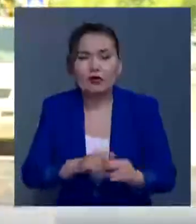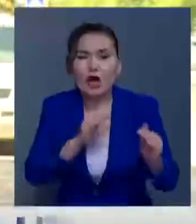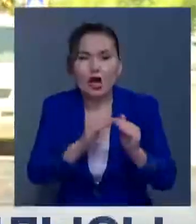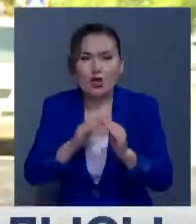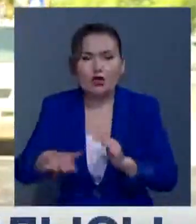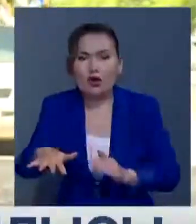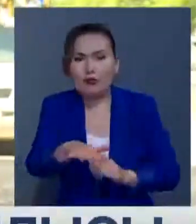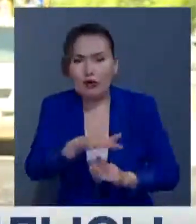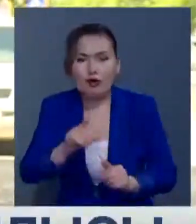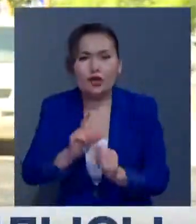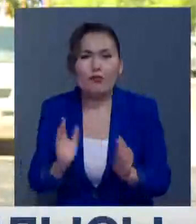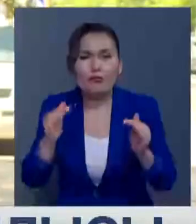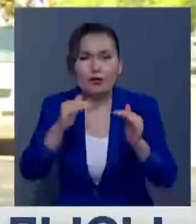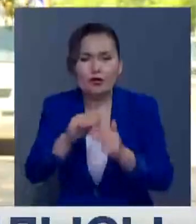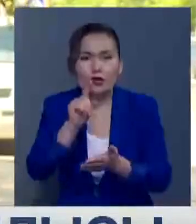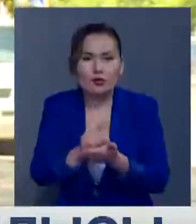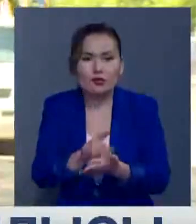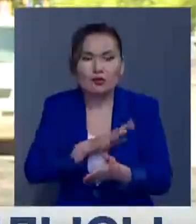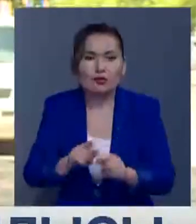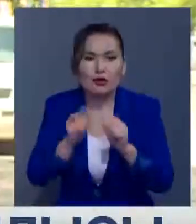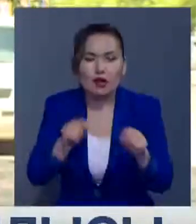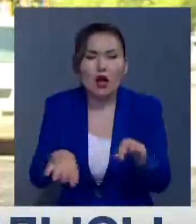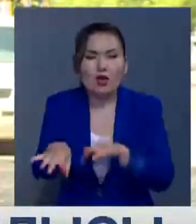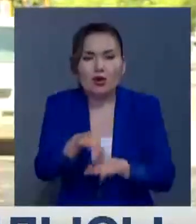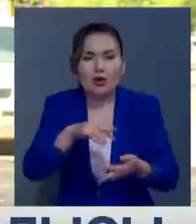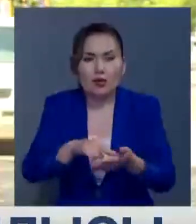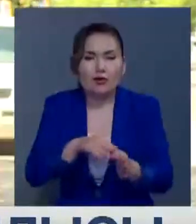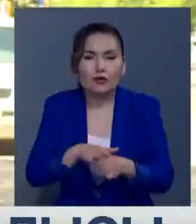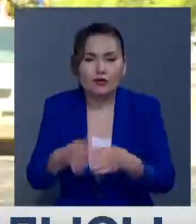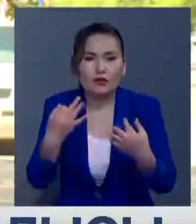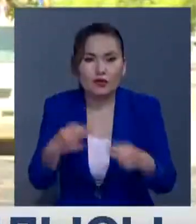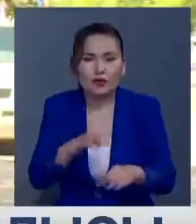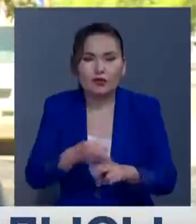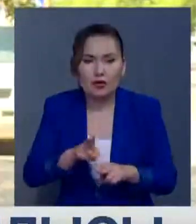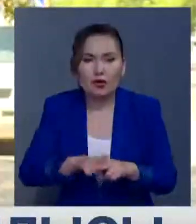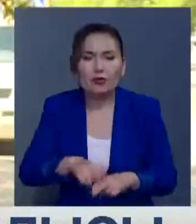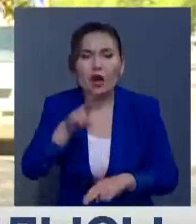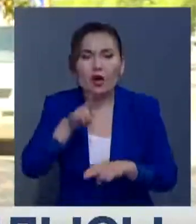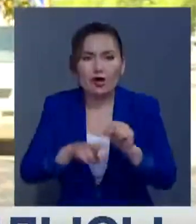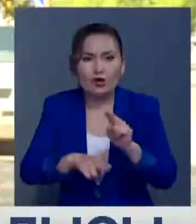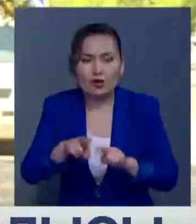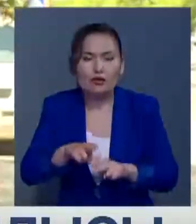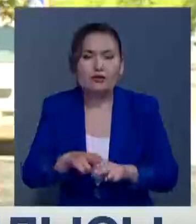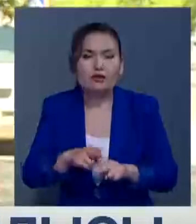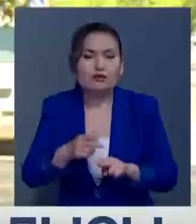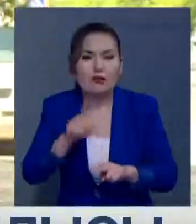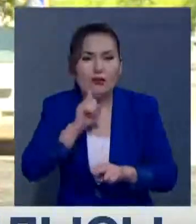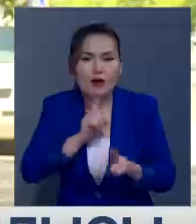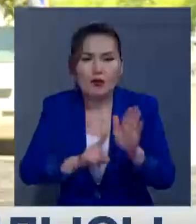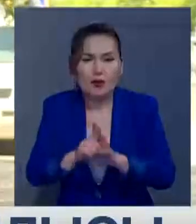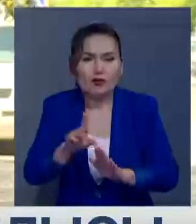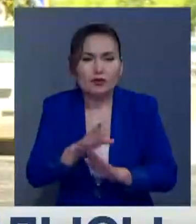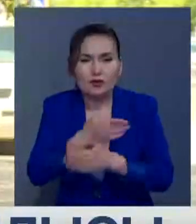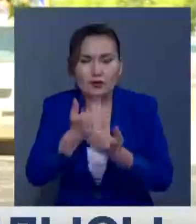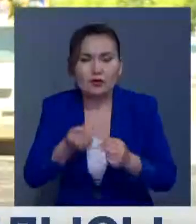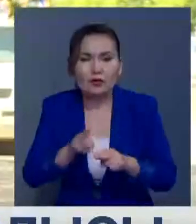салдыруға тыйым салынбайды. Бүгінгі таңда онда жобалық жұмыстар жүргізуге рұқсат берілген, алайда бұл құрылыс басталды деген сөз емес. Жобалық жұмыстарын